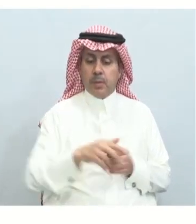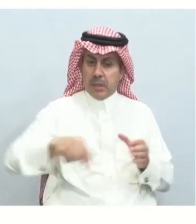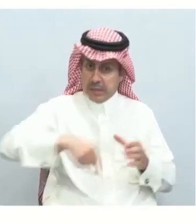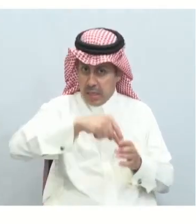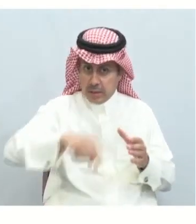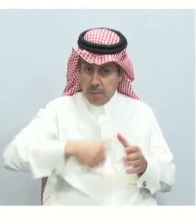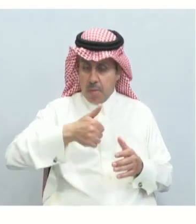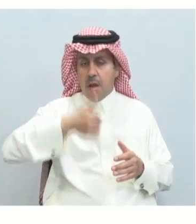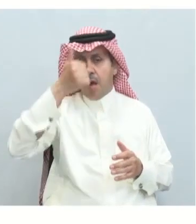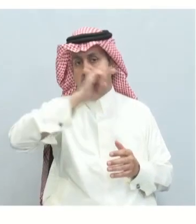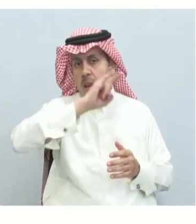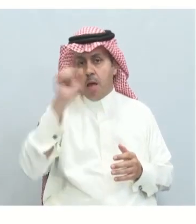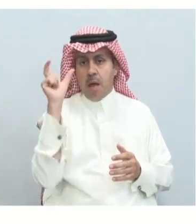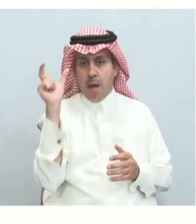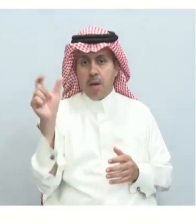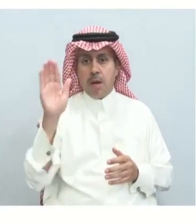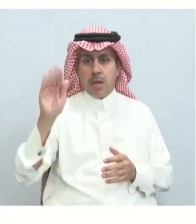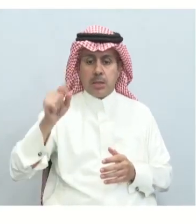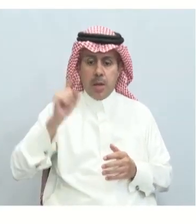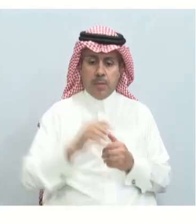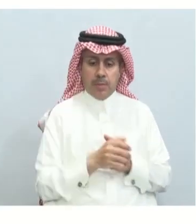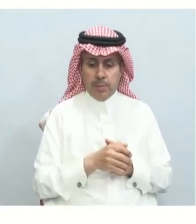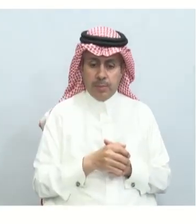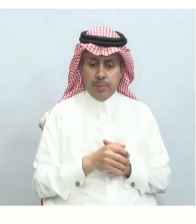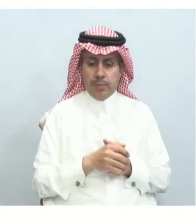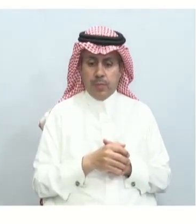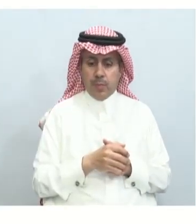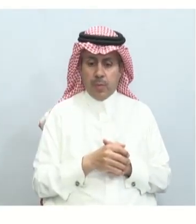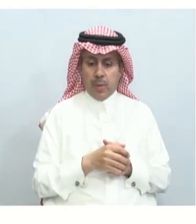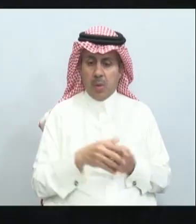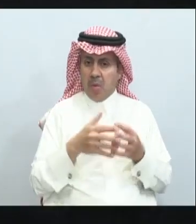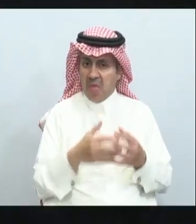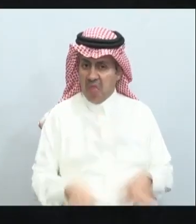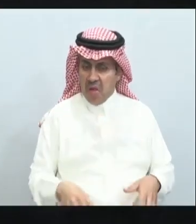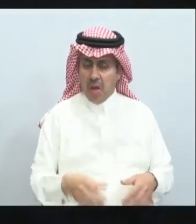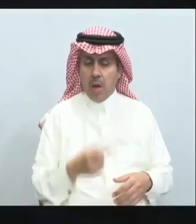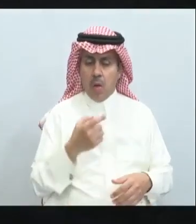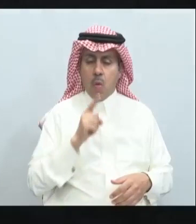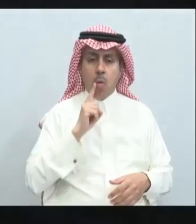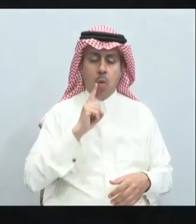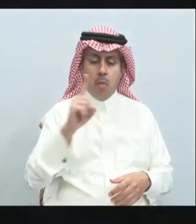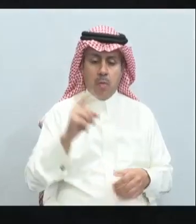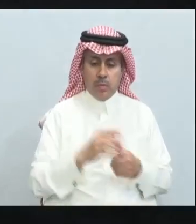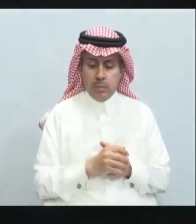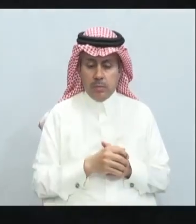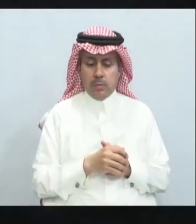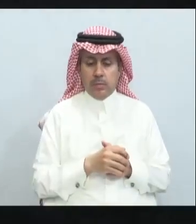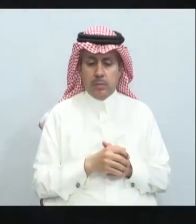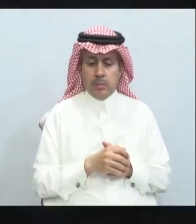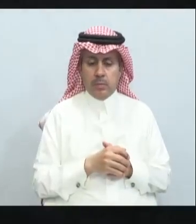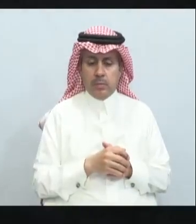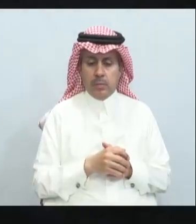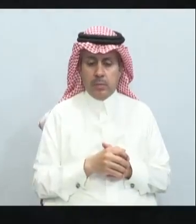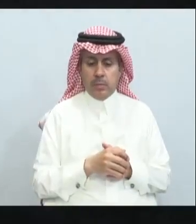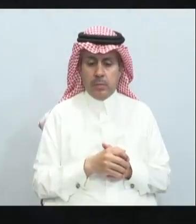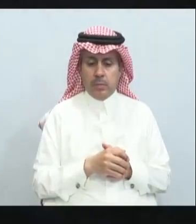محرمه وايضا لما يترتب عليها لما تؤول عليها اذا تحريم مقاصد وتحريم وسائل تحريم